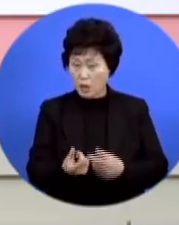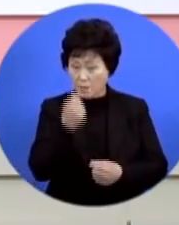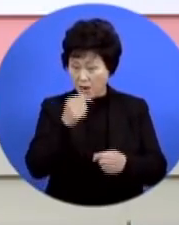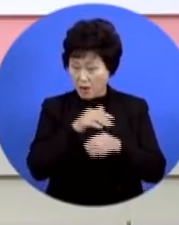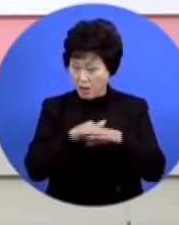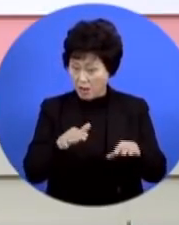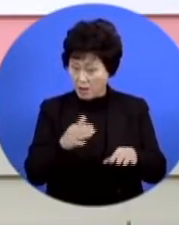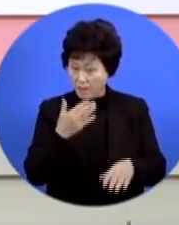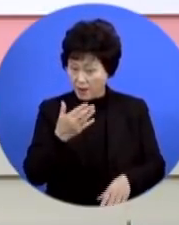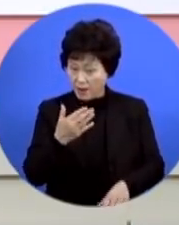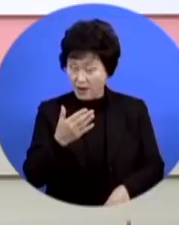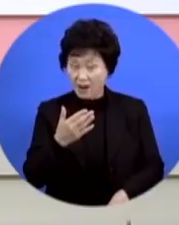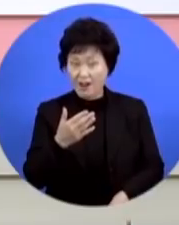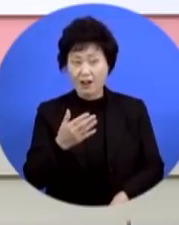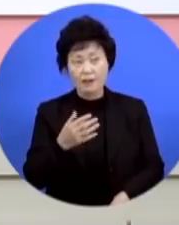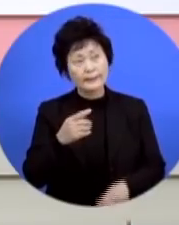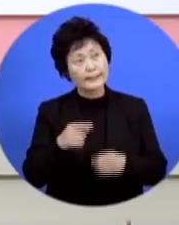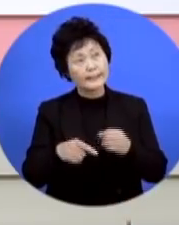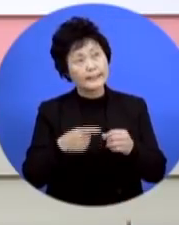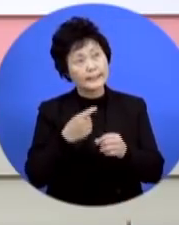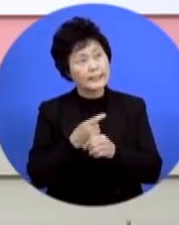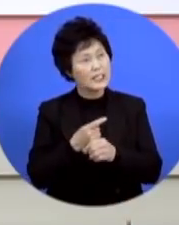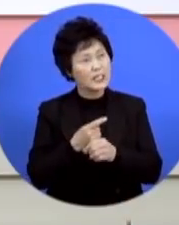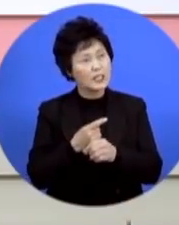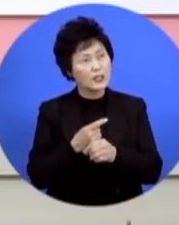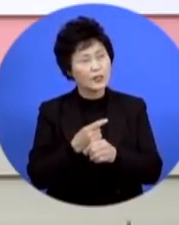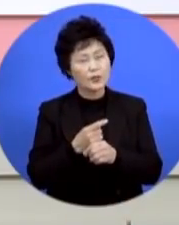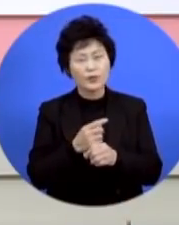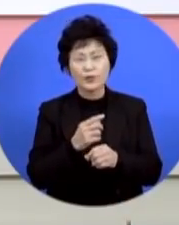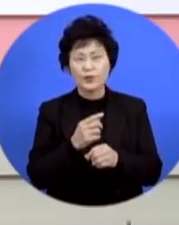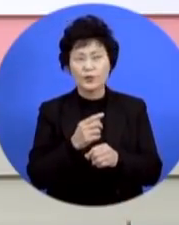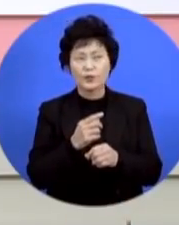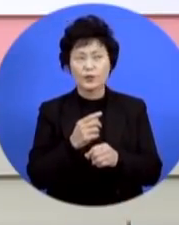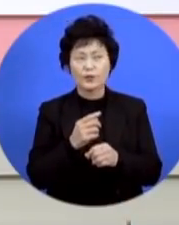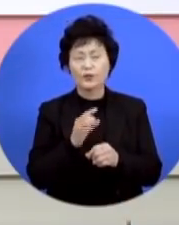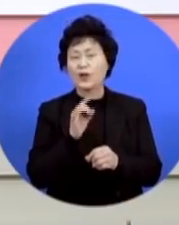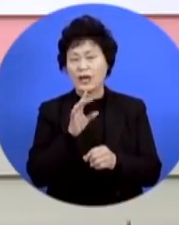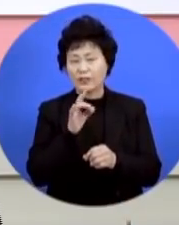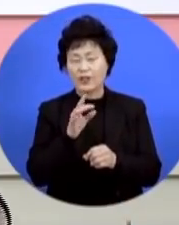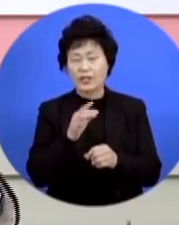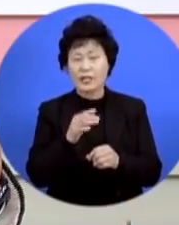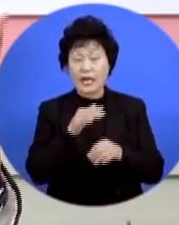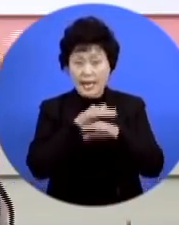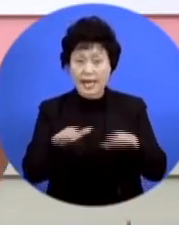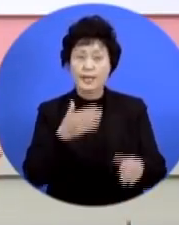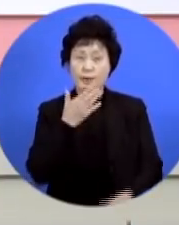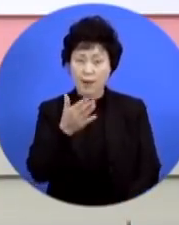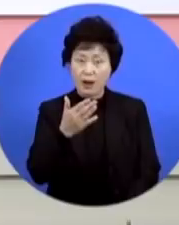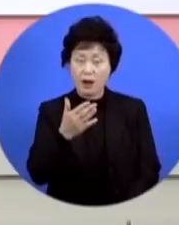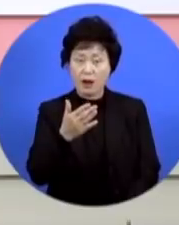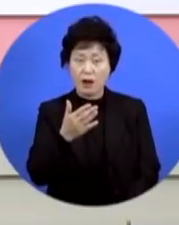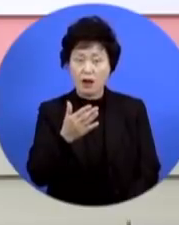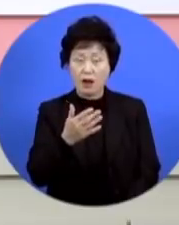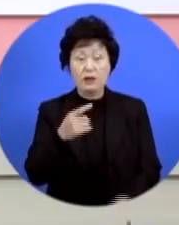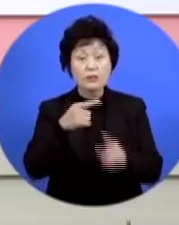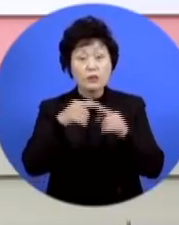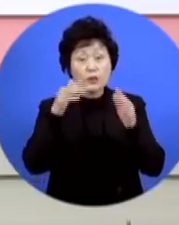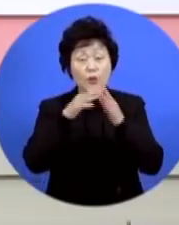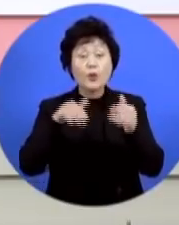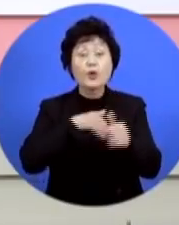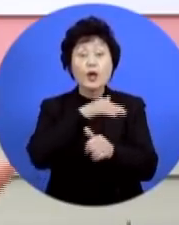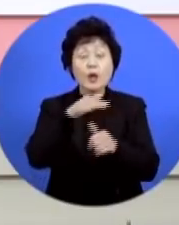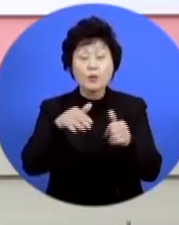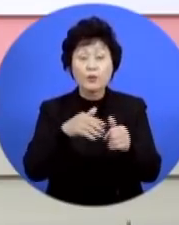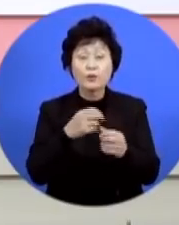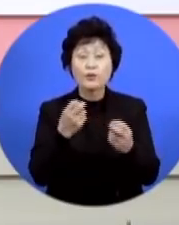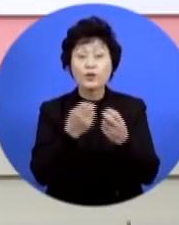해결이 된 거예요? 예, 1년도 안 됐죠. 한 6개월 만에. 그런데 그러면서 교회 분위기가 불같이 기도하는 교회로 바뀌고